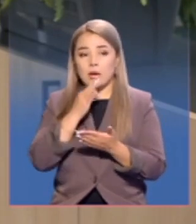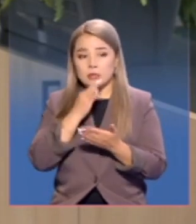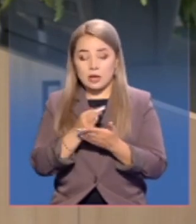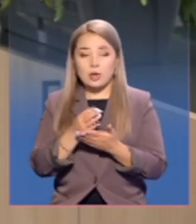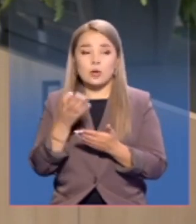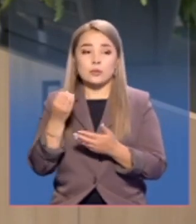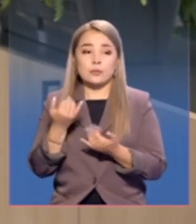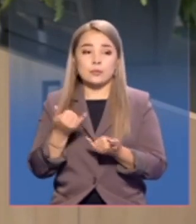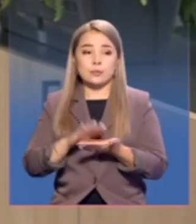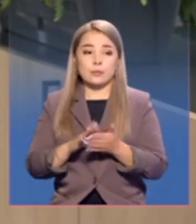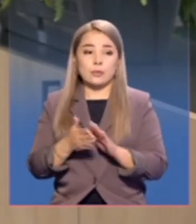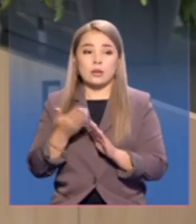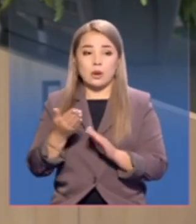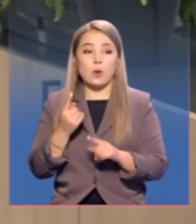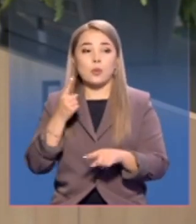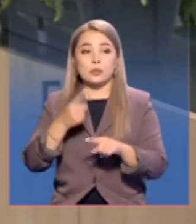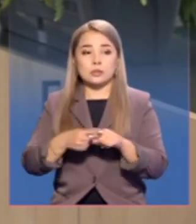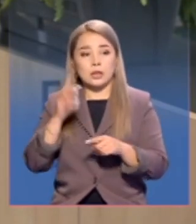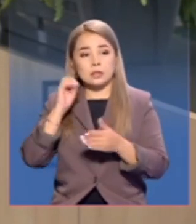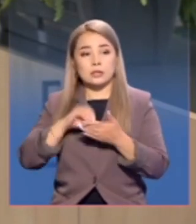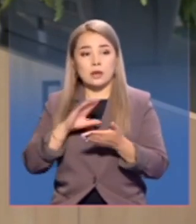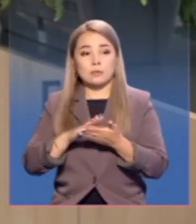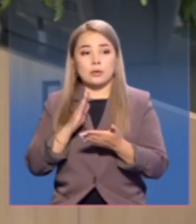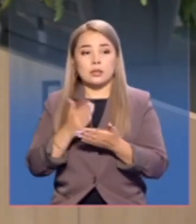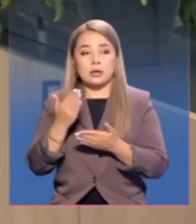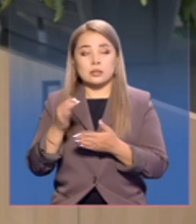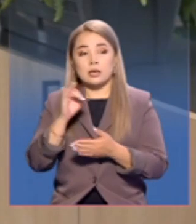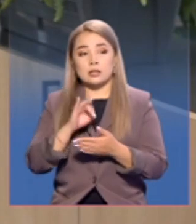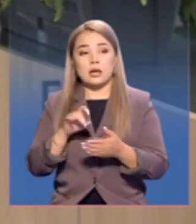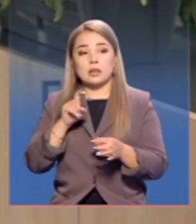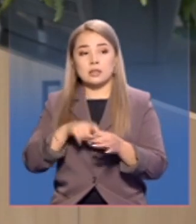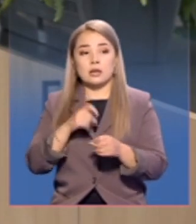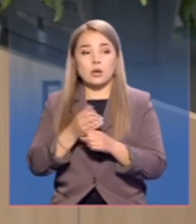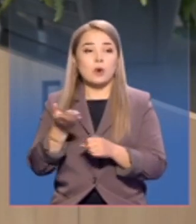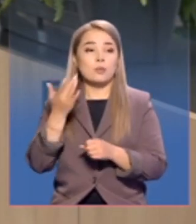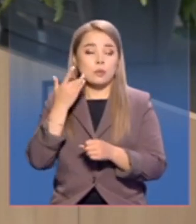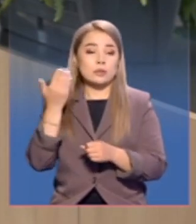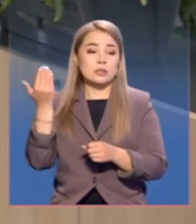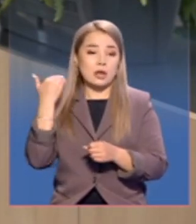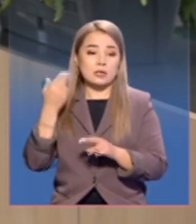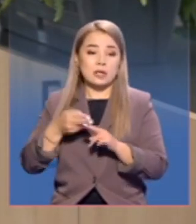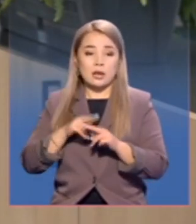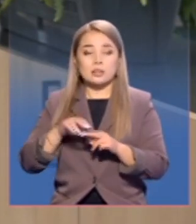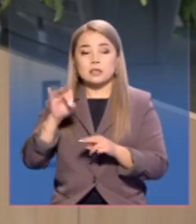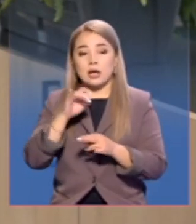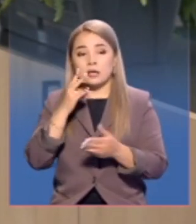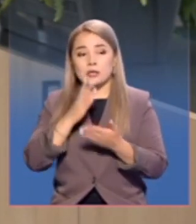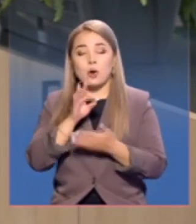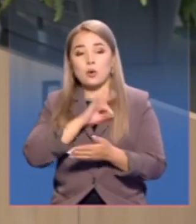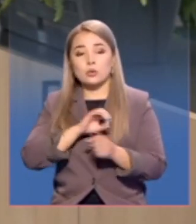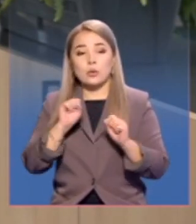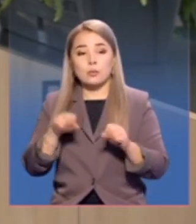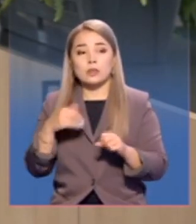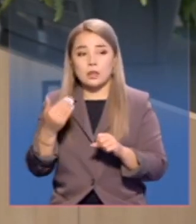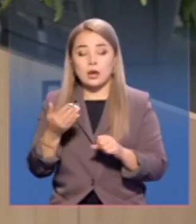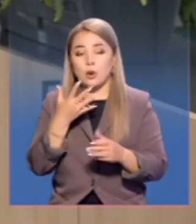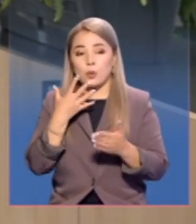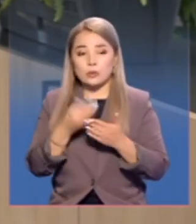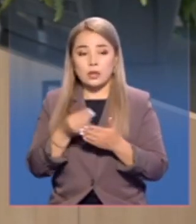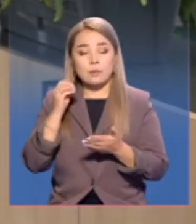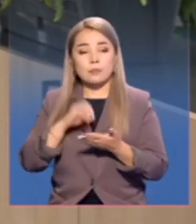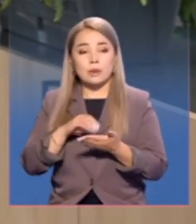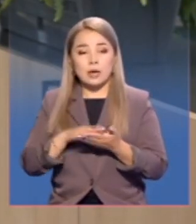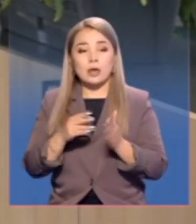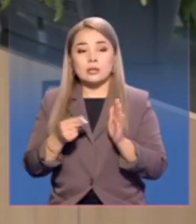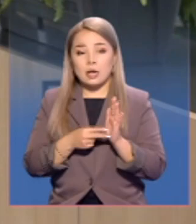және қазіргі кездегі қосылатын тарифтер. Мұрағатты тарифтерде бұрыннан бері қосылған абоненттер қолдана бере алады. Оның өздерінің